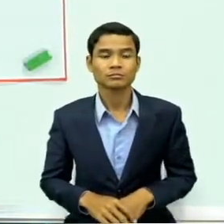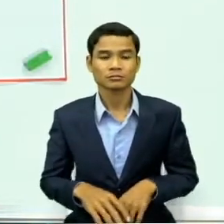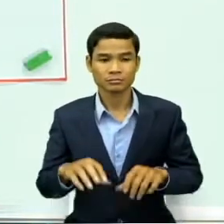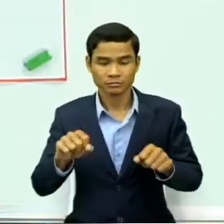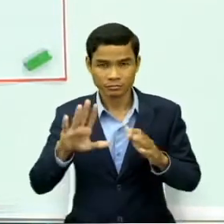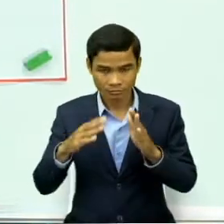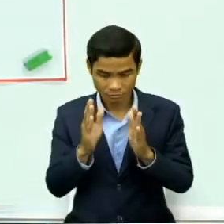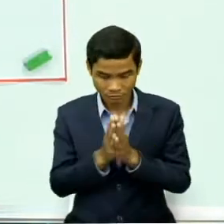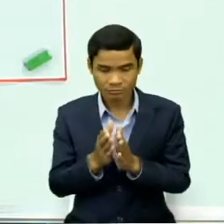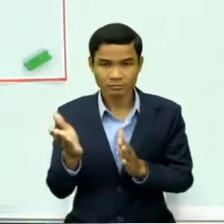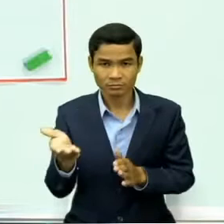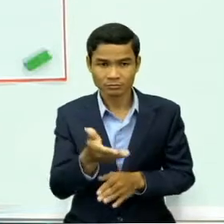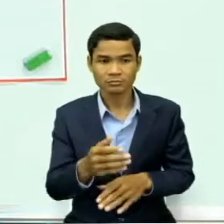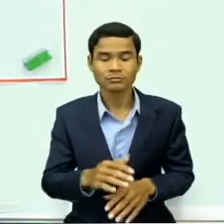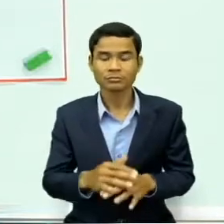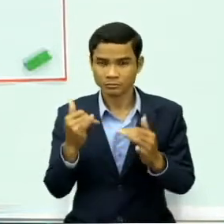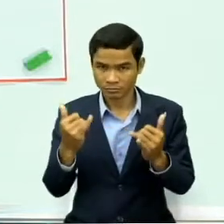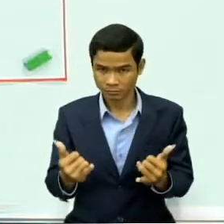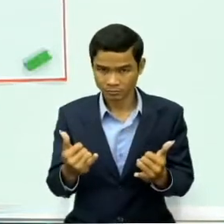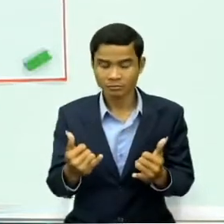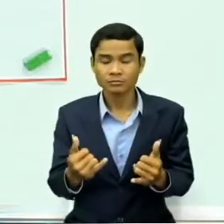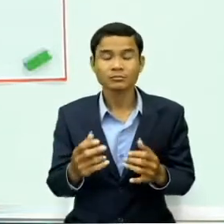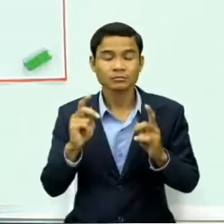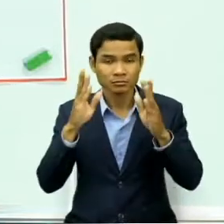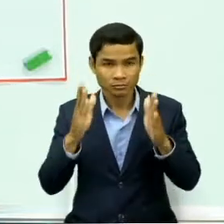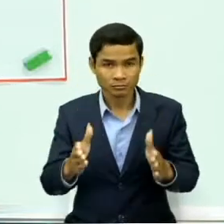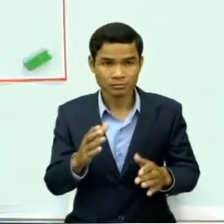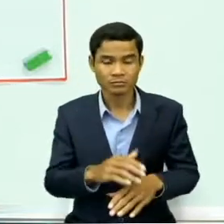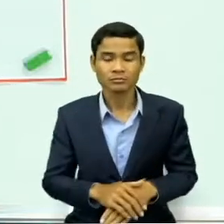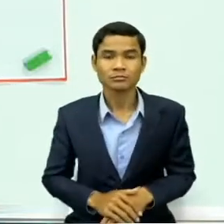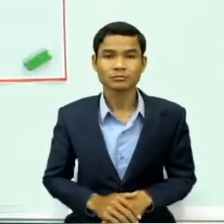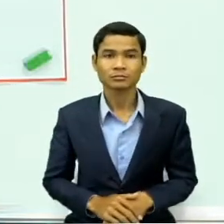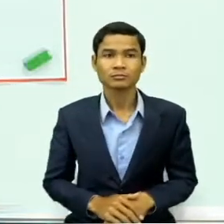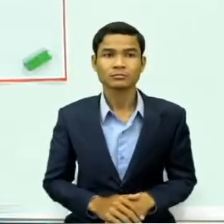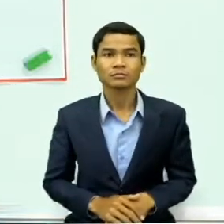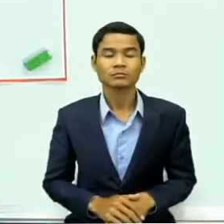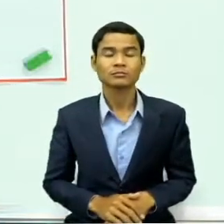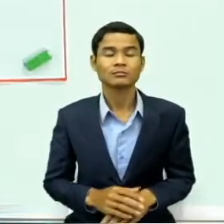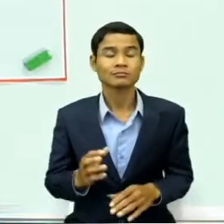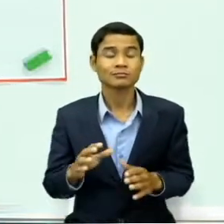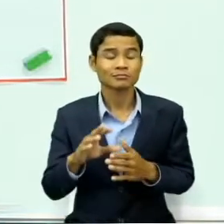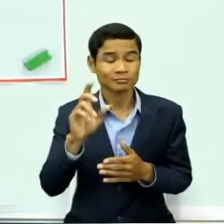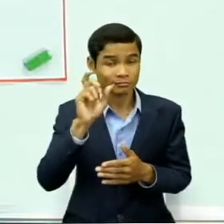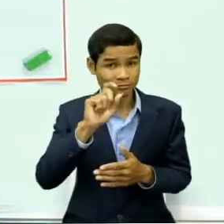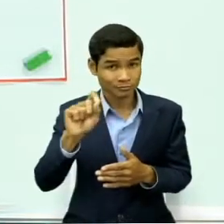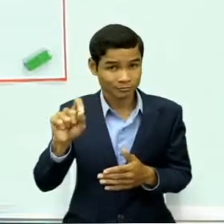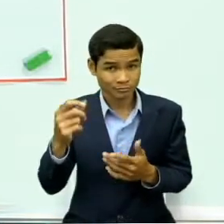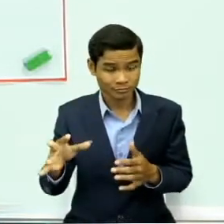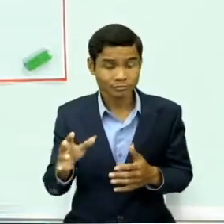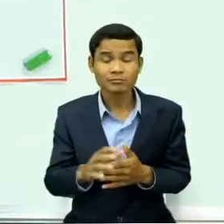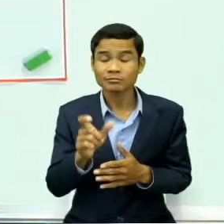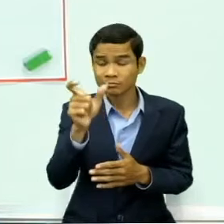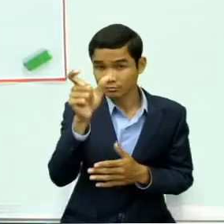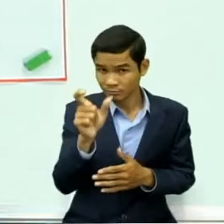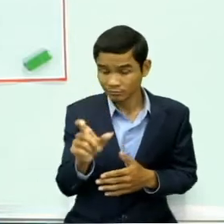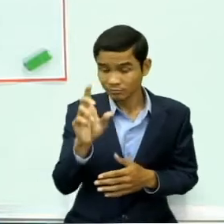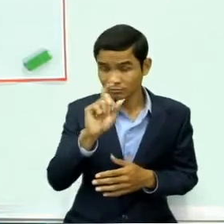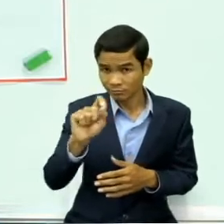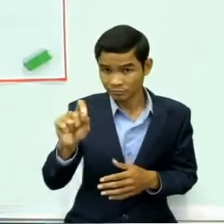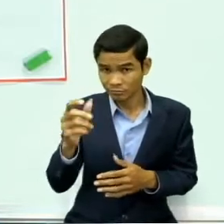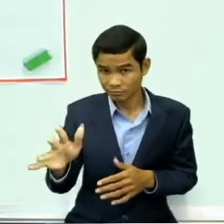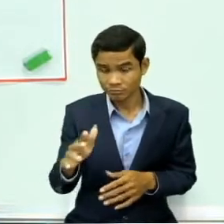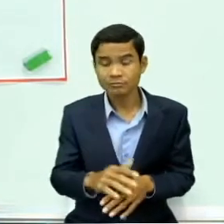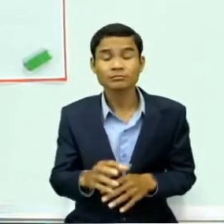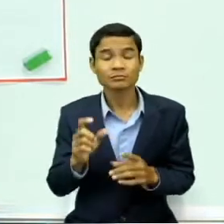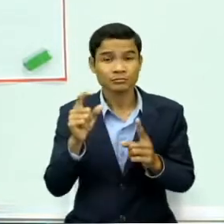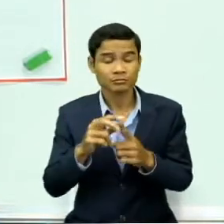Chà, ọc con. Ấy lời, nhạc rô bán. Chà, bán bấm bênh rụi hỏi. Chà,